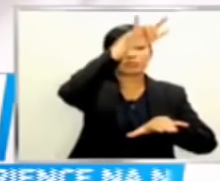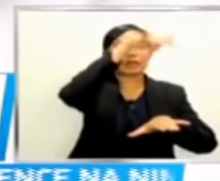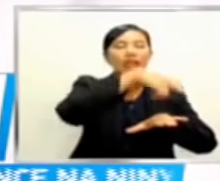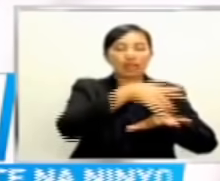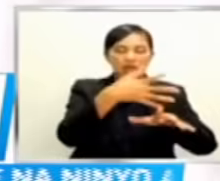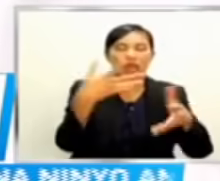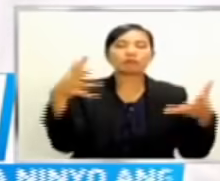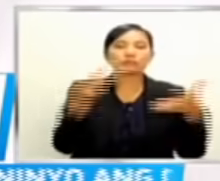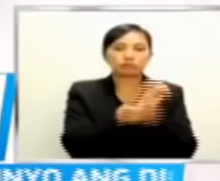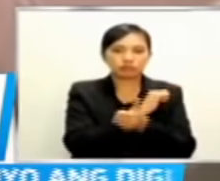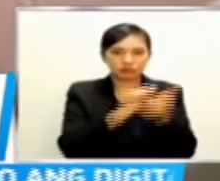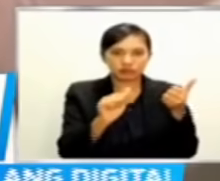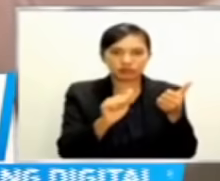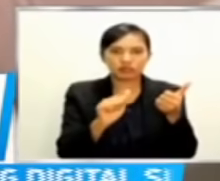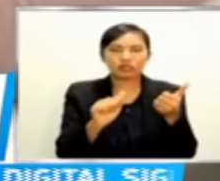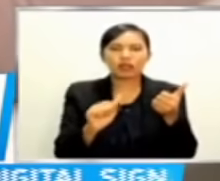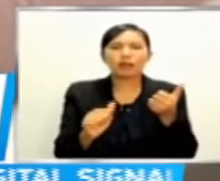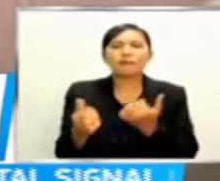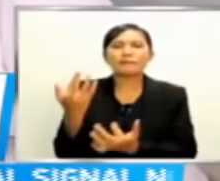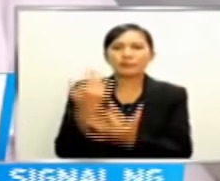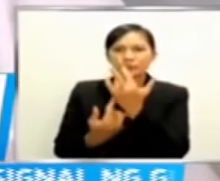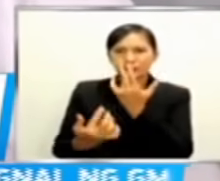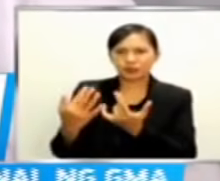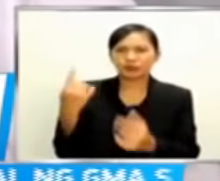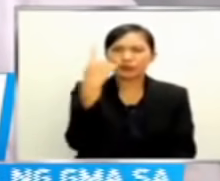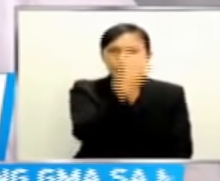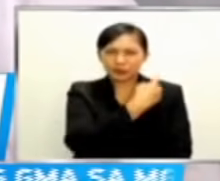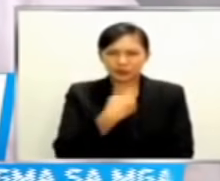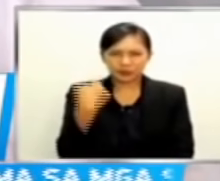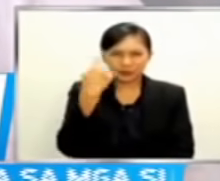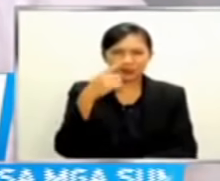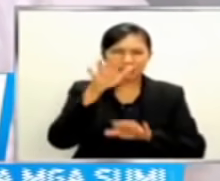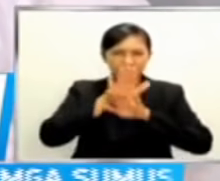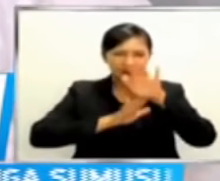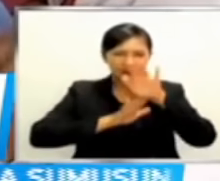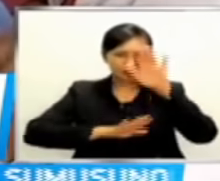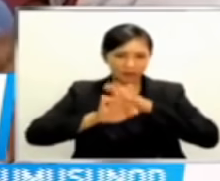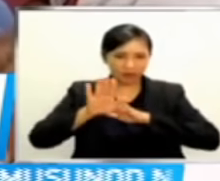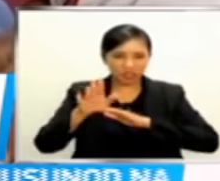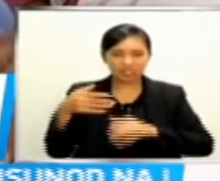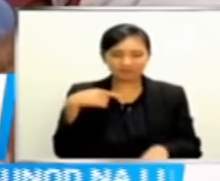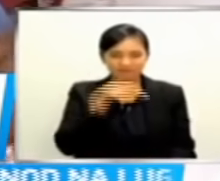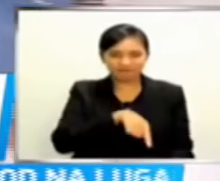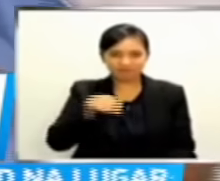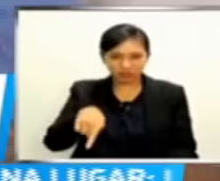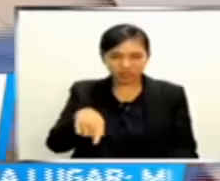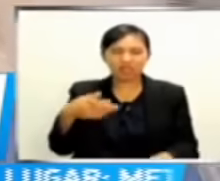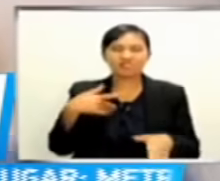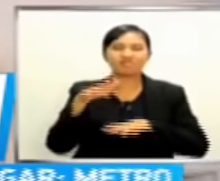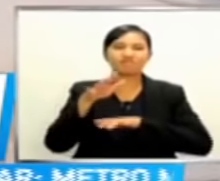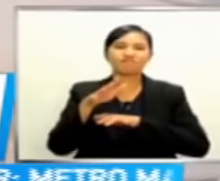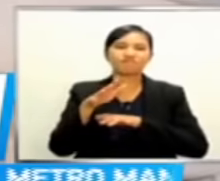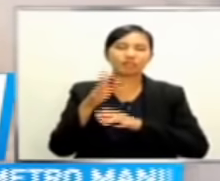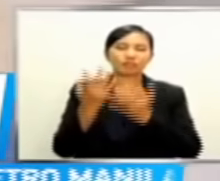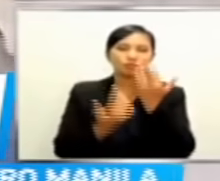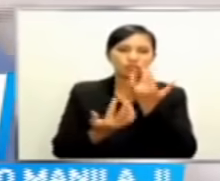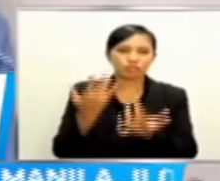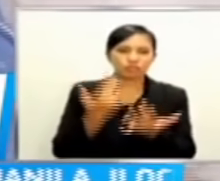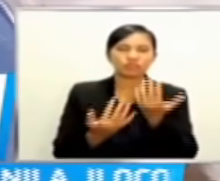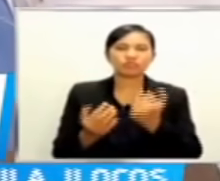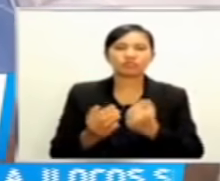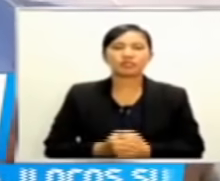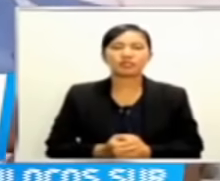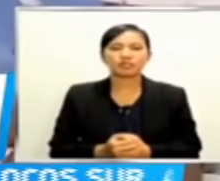anit, mukha, mga kamay at paa ni Sergeant Asmawil. May bali rin siya sa tagiliran. Nung nangyari yun, alam niyo na na magpapakrash na